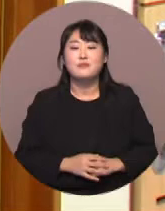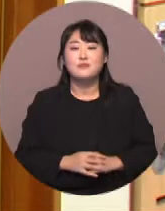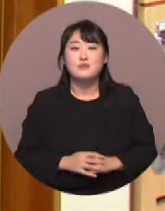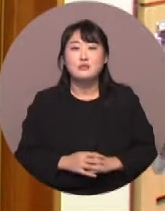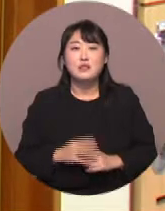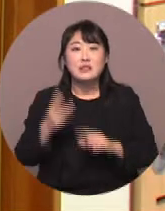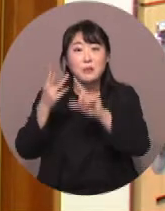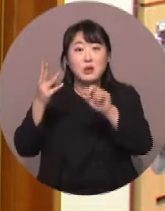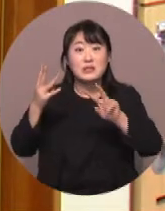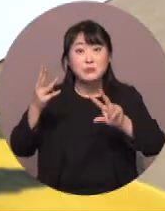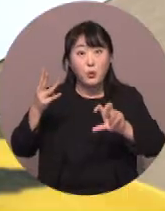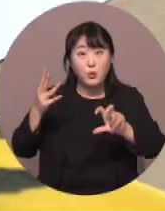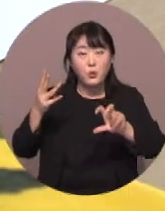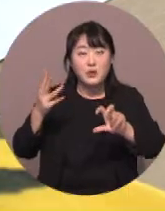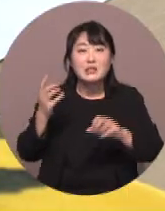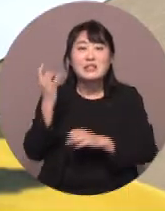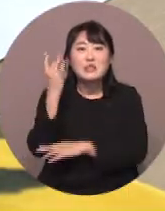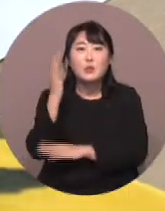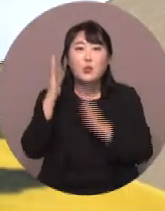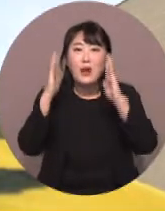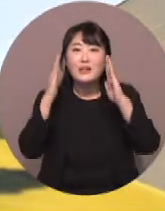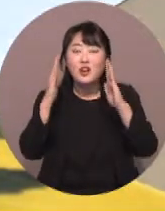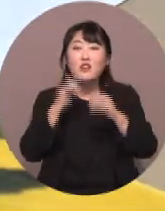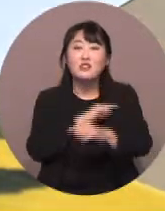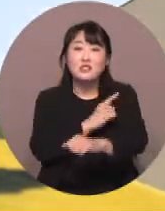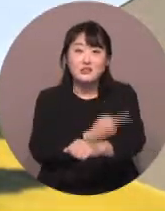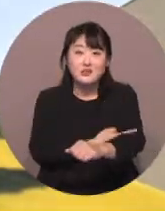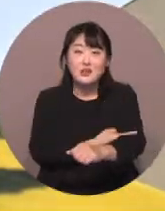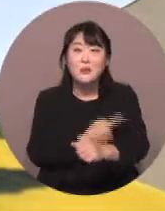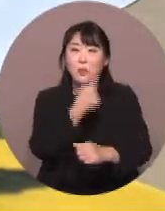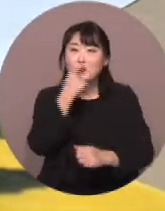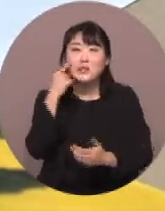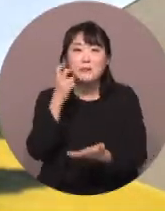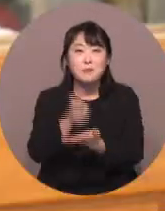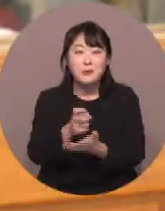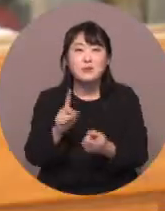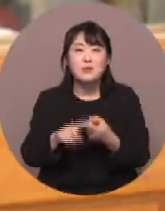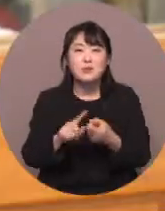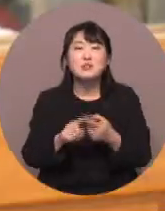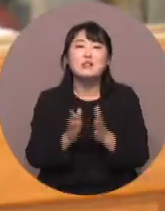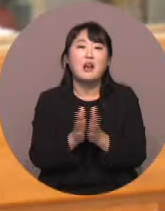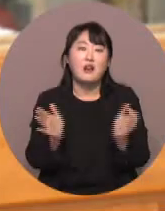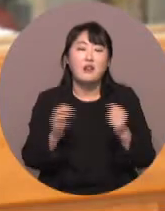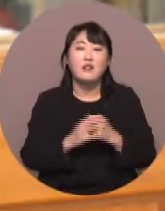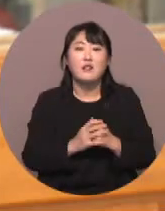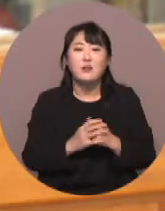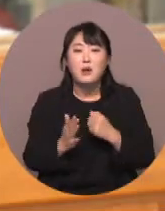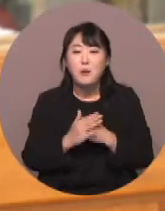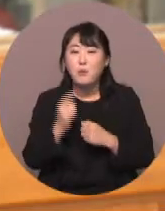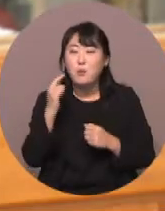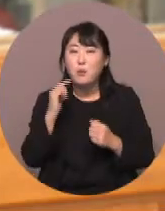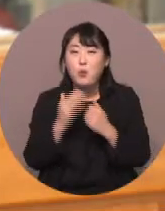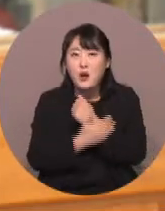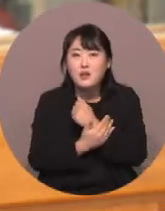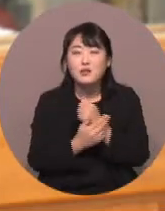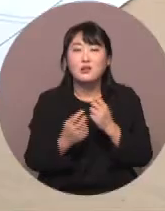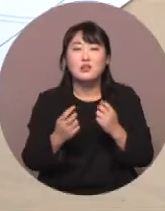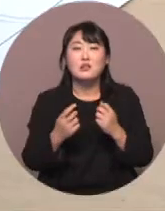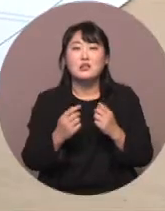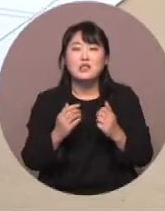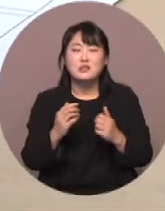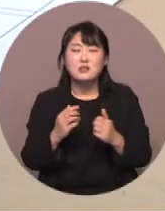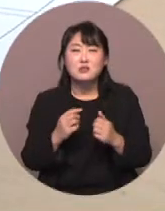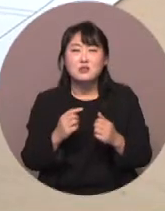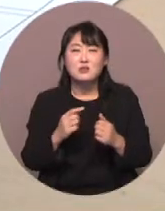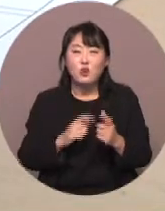까지 15일 기초학력 보장 법 시행에 맞춰 지역별 학생별 기초학력 향상 책과 보완책이 뒤따라야 할